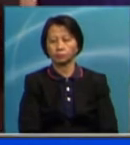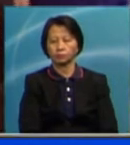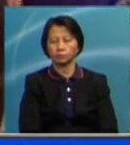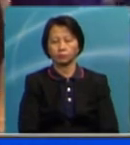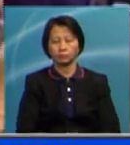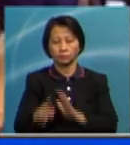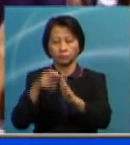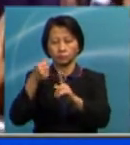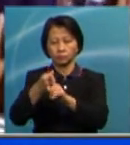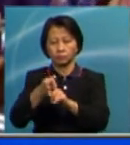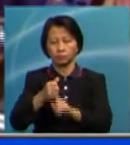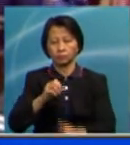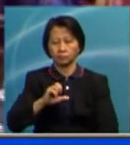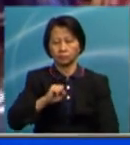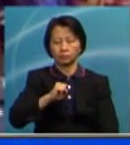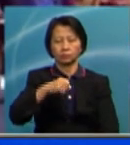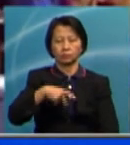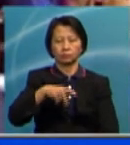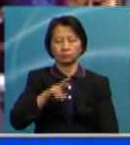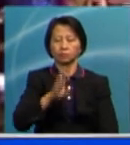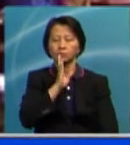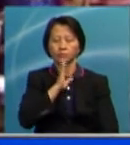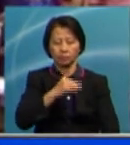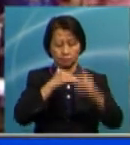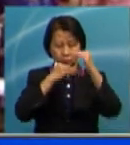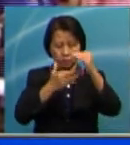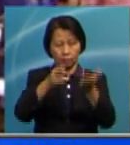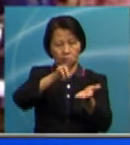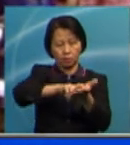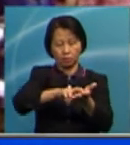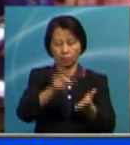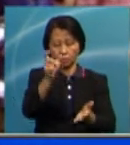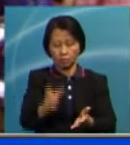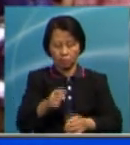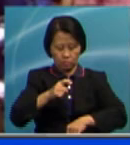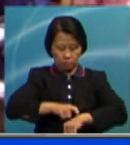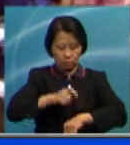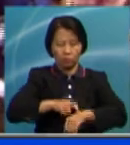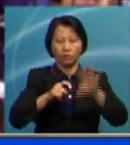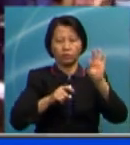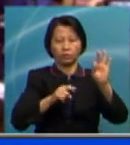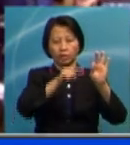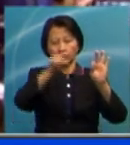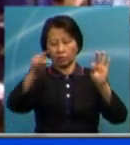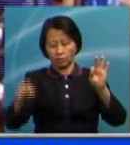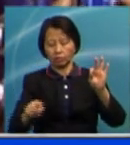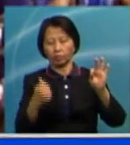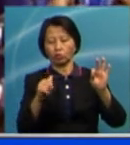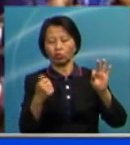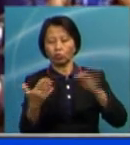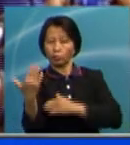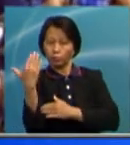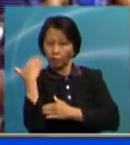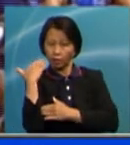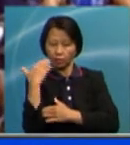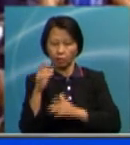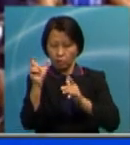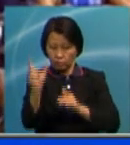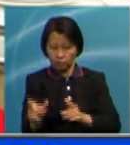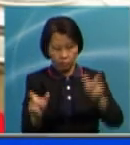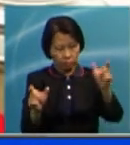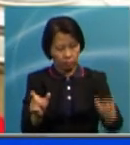pengarah SPR Sarawak Datuk takun sunggar berkata tempoh penamaan calon adalah dari pukul 9 hingga 10 pagi calon yang ingin